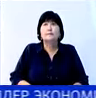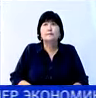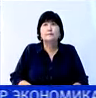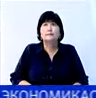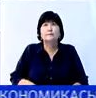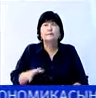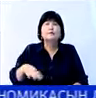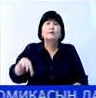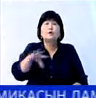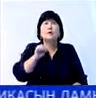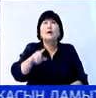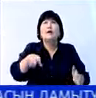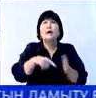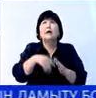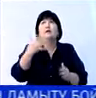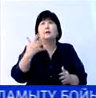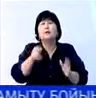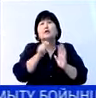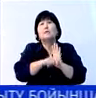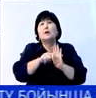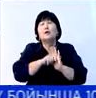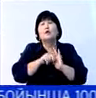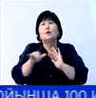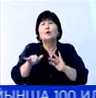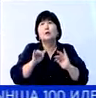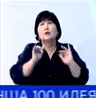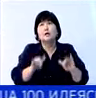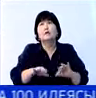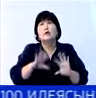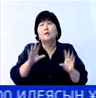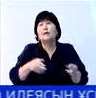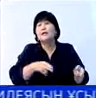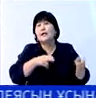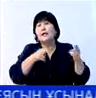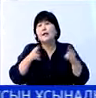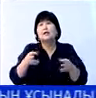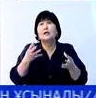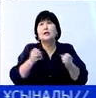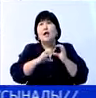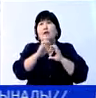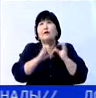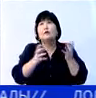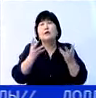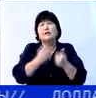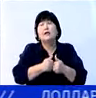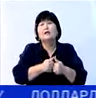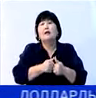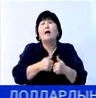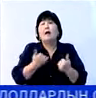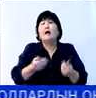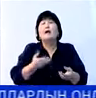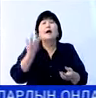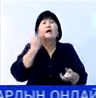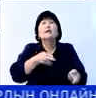облыс бойынша, енді қалада бесеу, мониторинг мы қытыржымен жасап отырмыз. Күнделікті мына келе жатқан на подходе вагондардың санында да. Келесі өмір қашан келеді